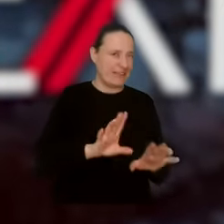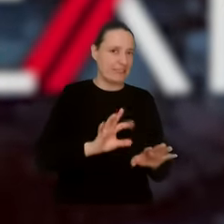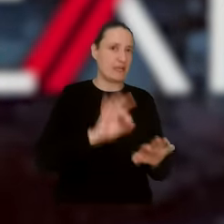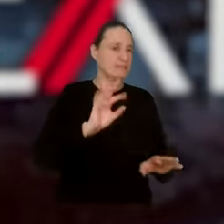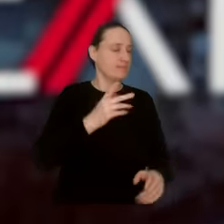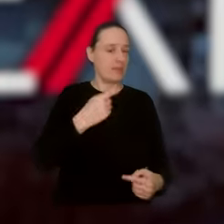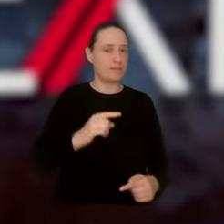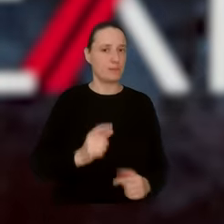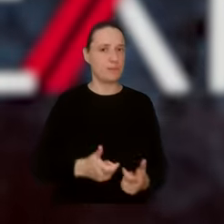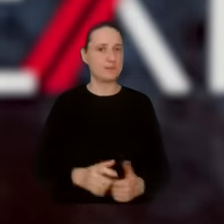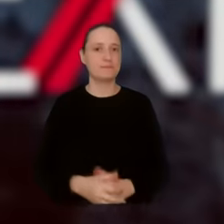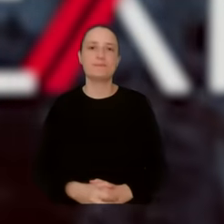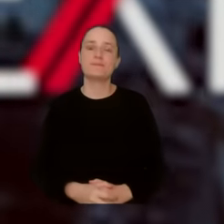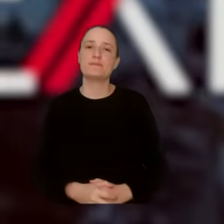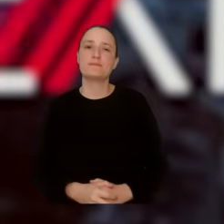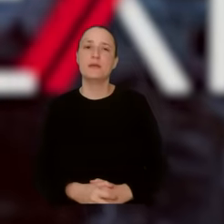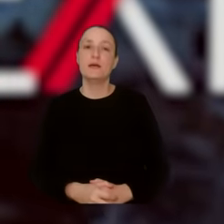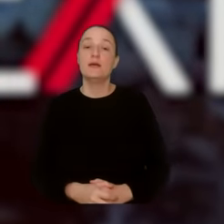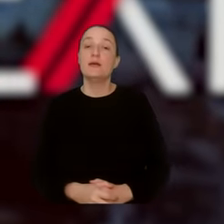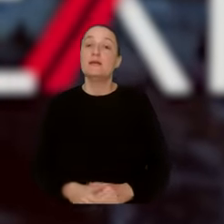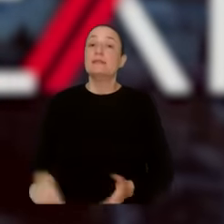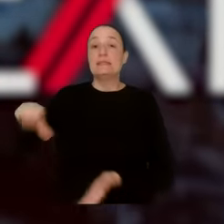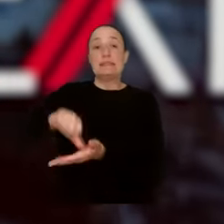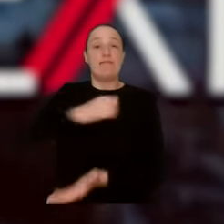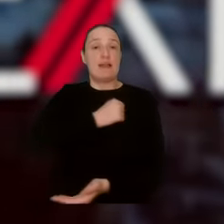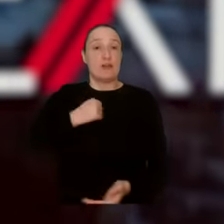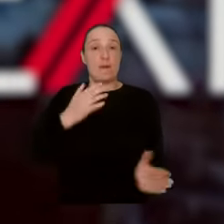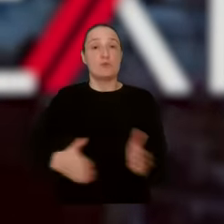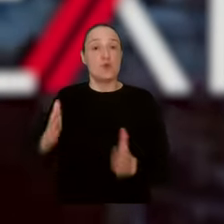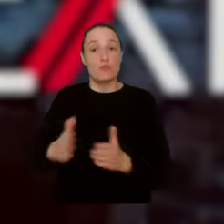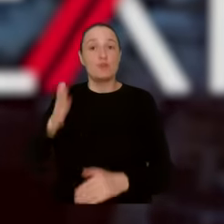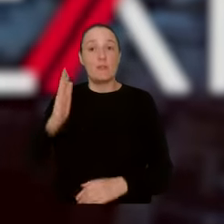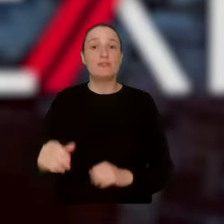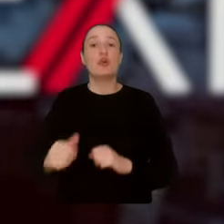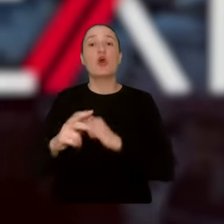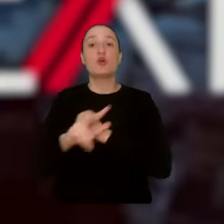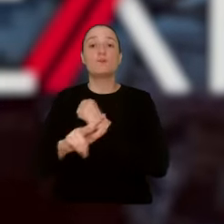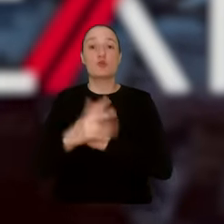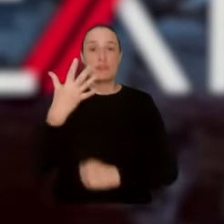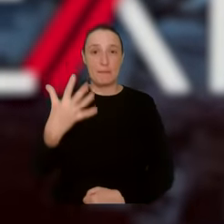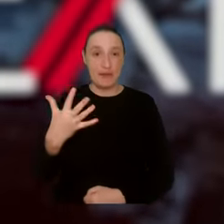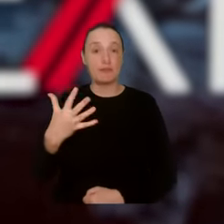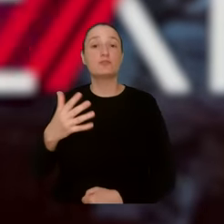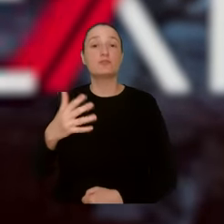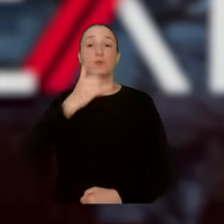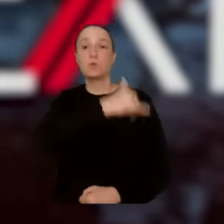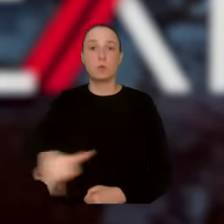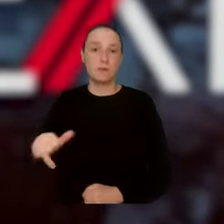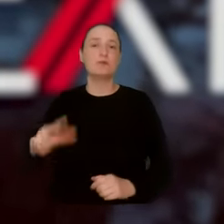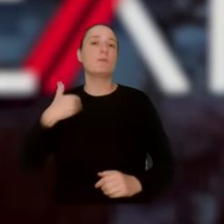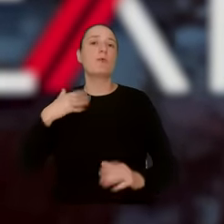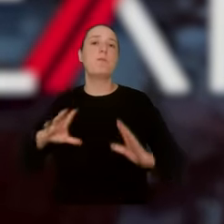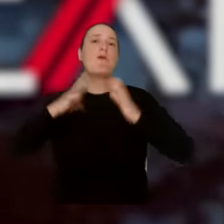No będzie tego chrupania. Stolica przygotowuje się do obchodów 81. rocznicy powstania w getcie warszawskim. Na Placu Grzybowskim